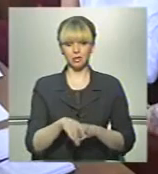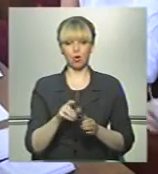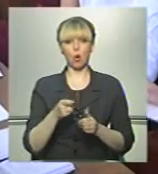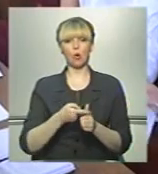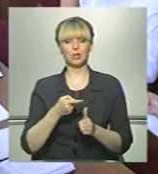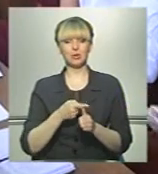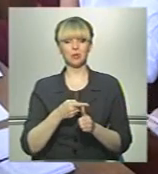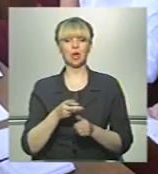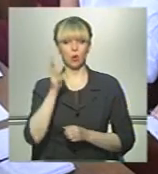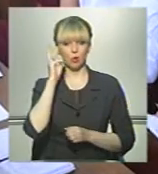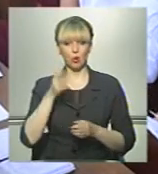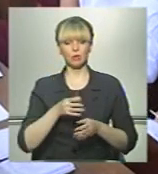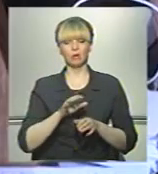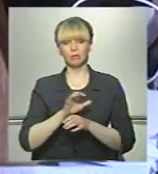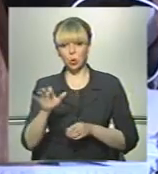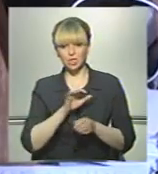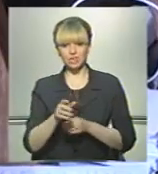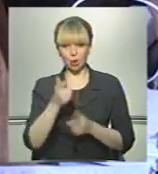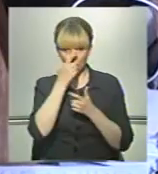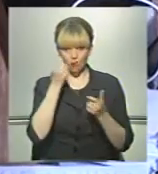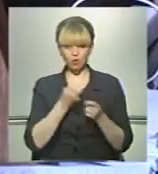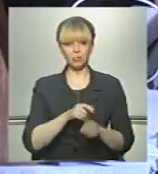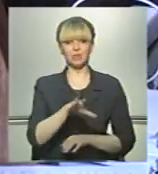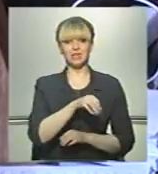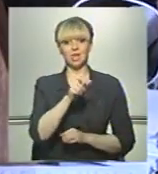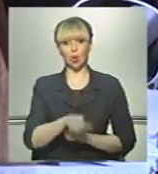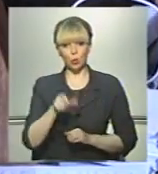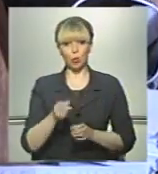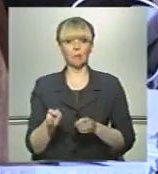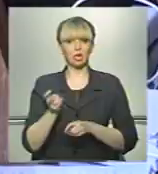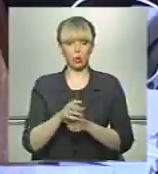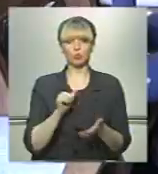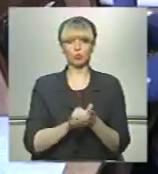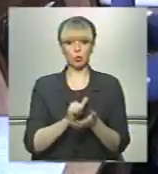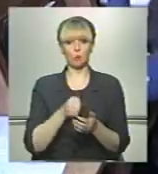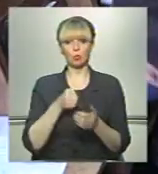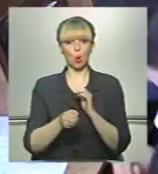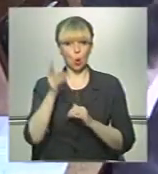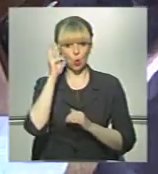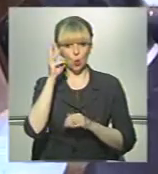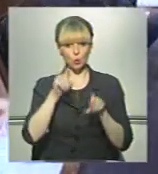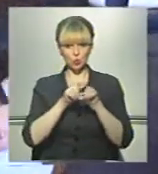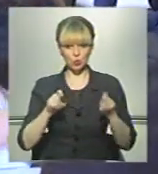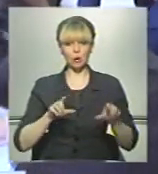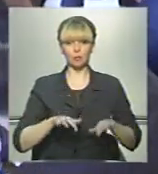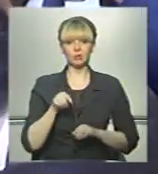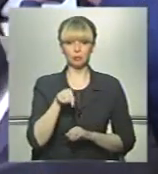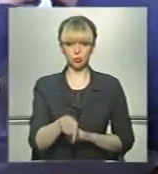імені консула розсилались повідомлення, аби всі городяни приходили з документами до консульства. Згодом